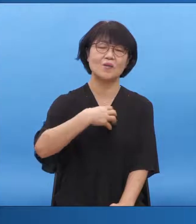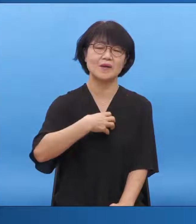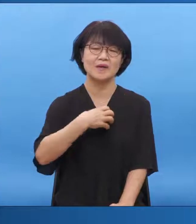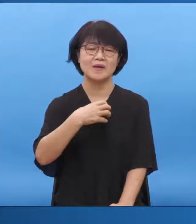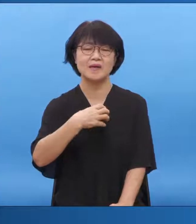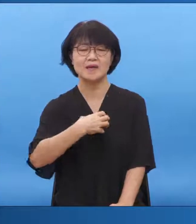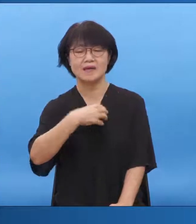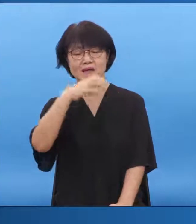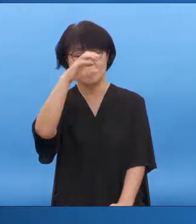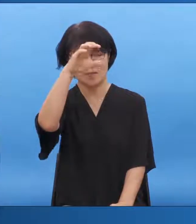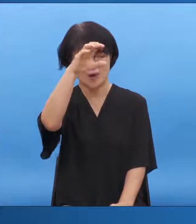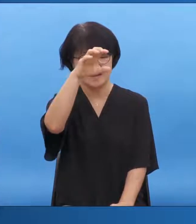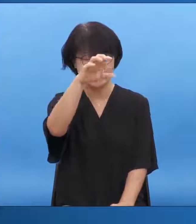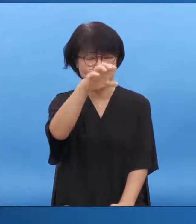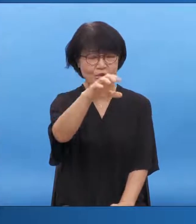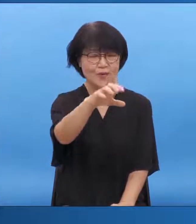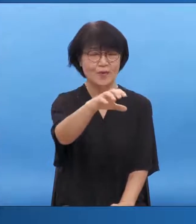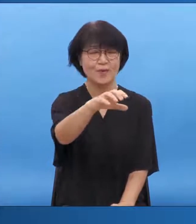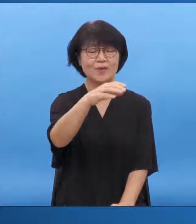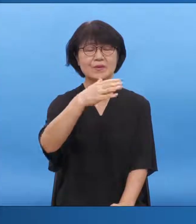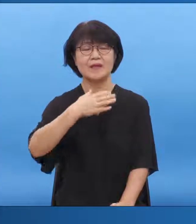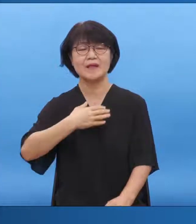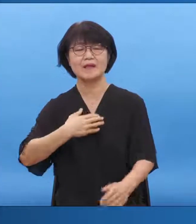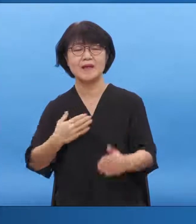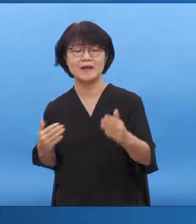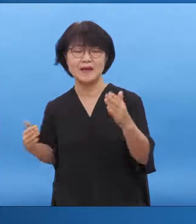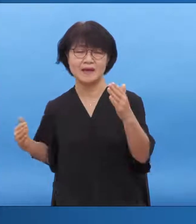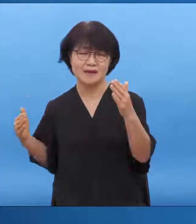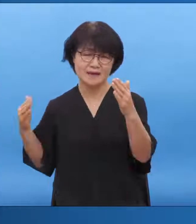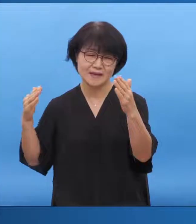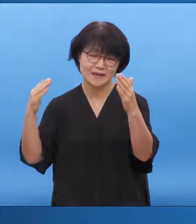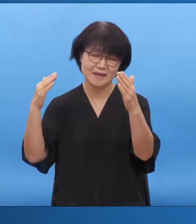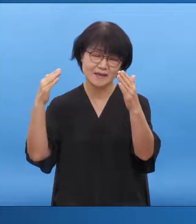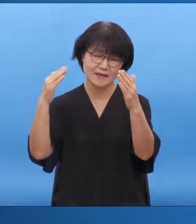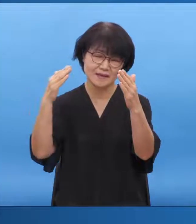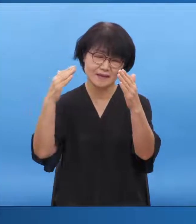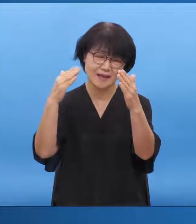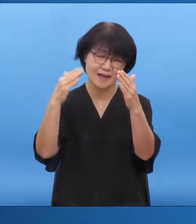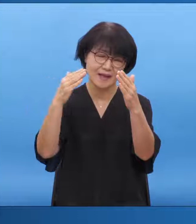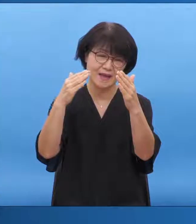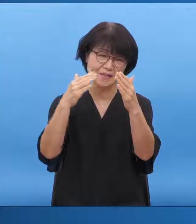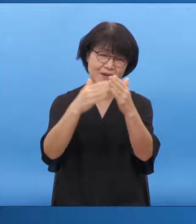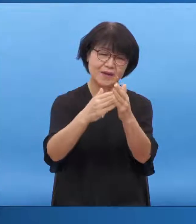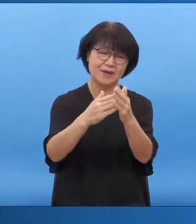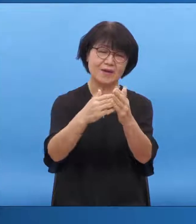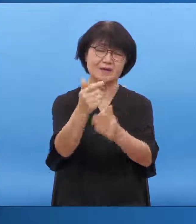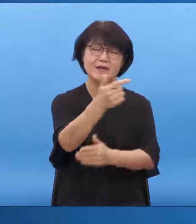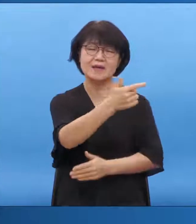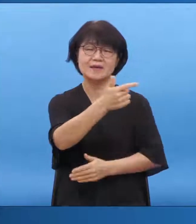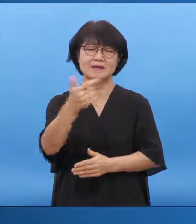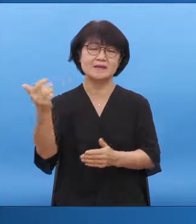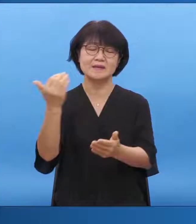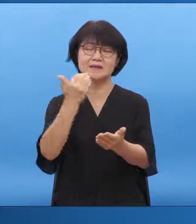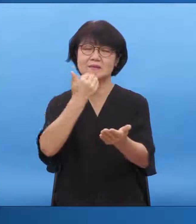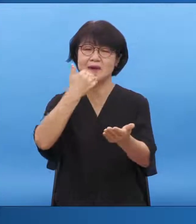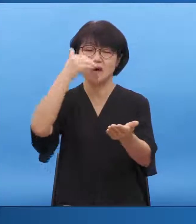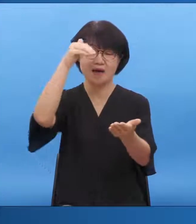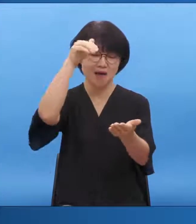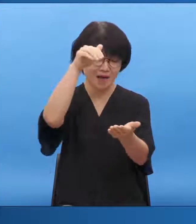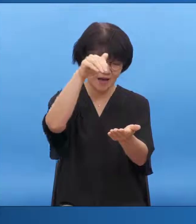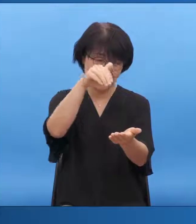저 위험한 곳 내가 이를 대면